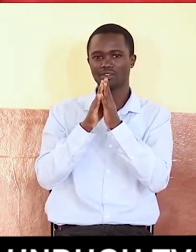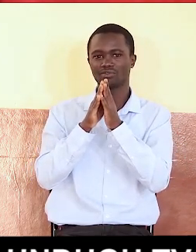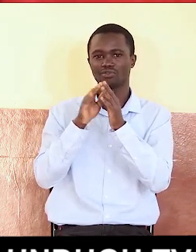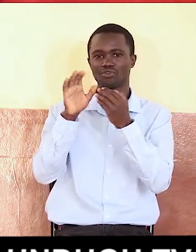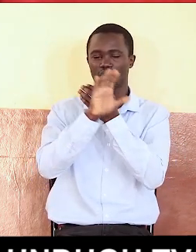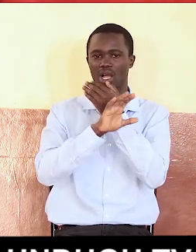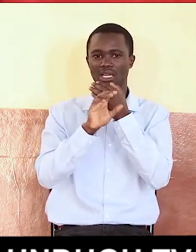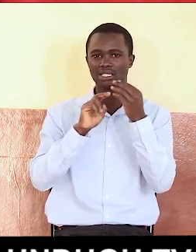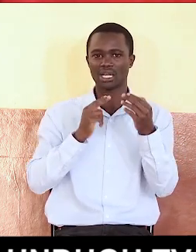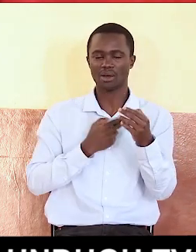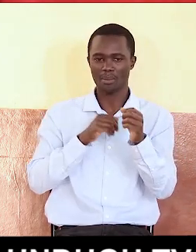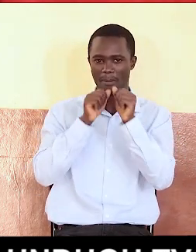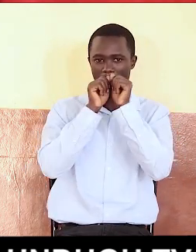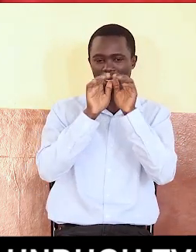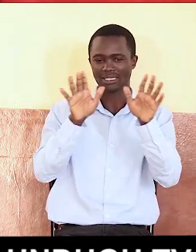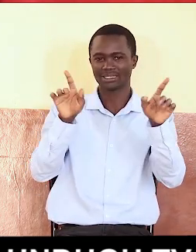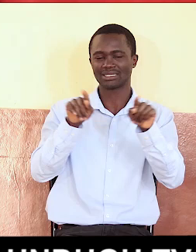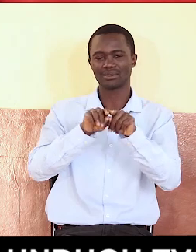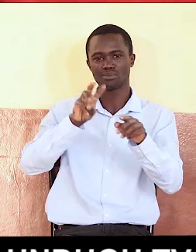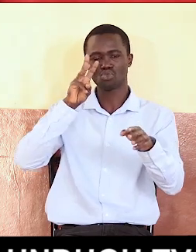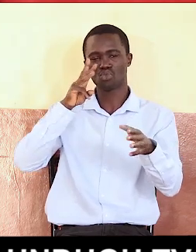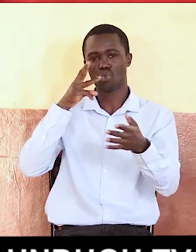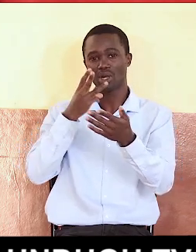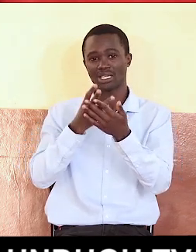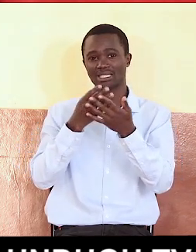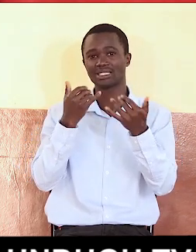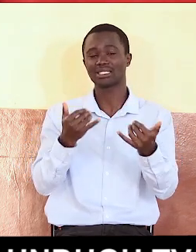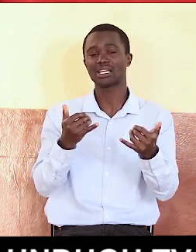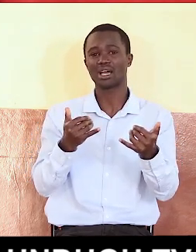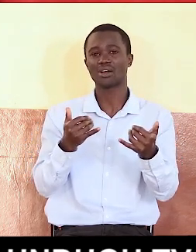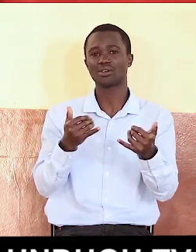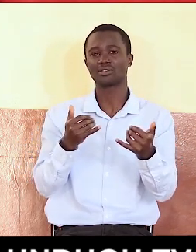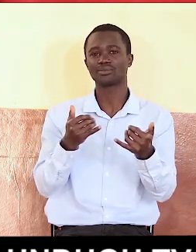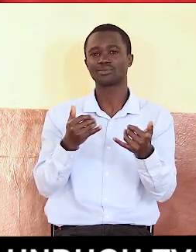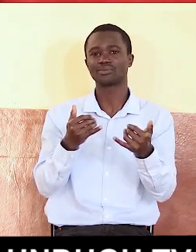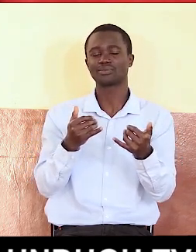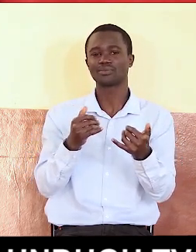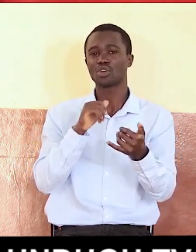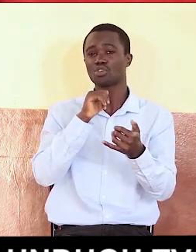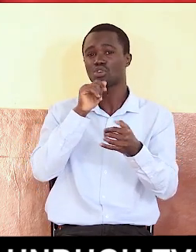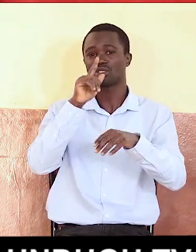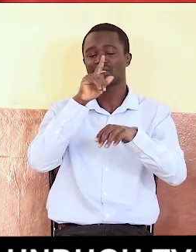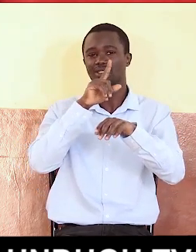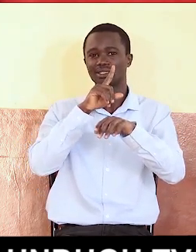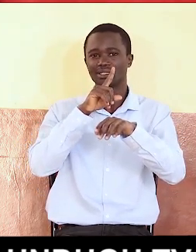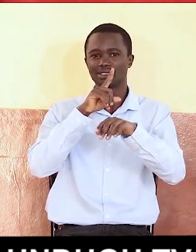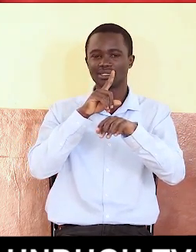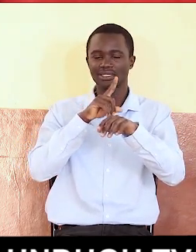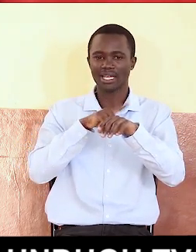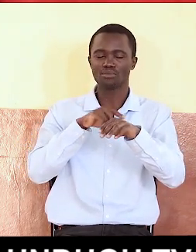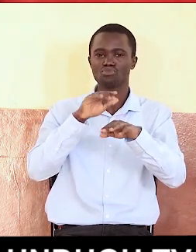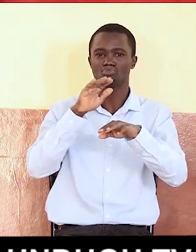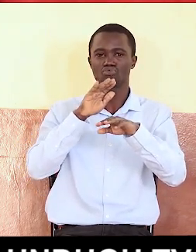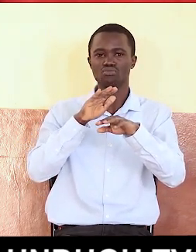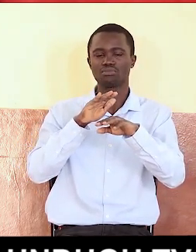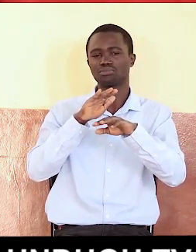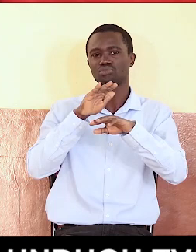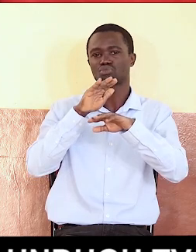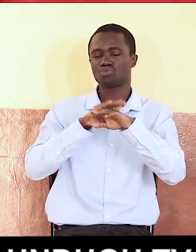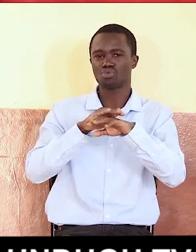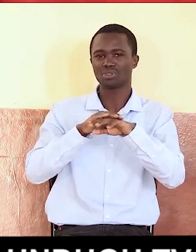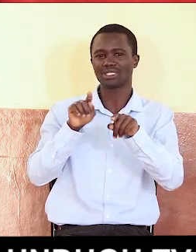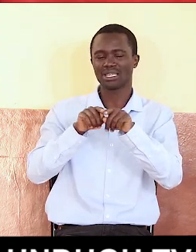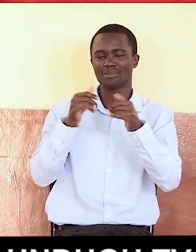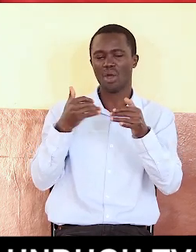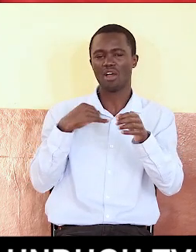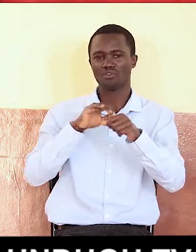uweze kuibariki. Na mashahidi hivi sasa sio wakati unaofaa kama wakati wa corona, tujue ya kwamba